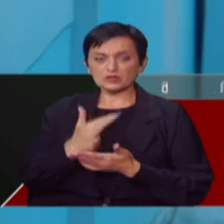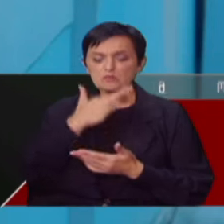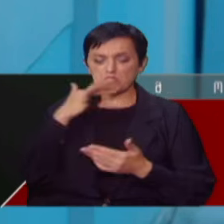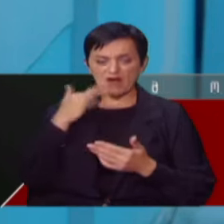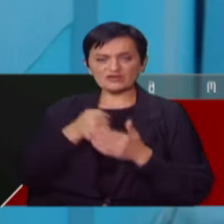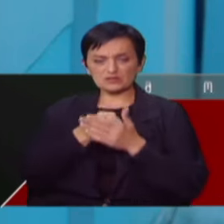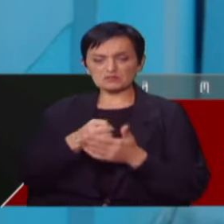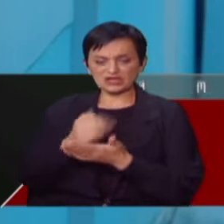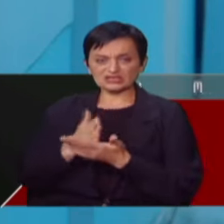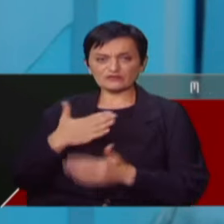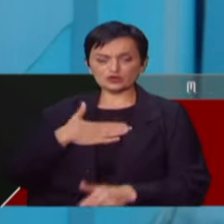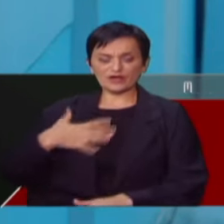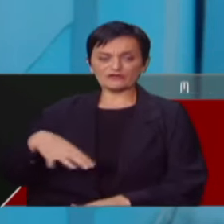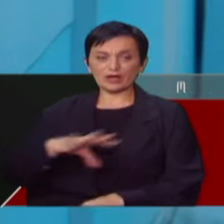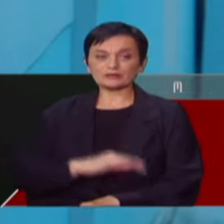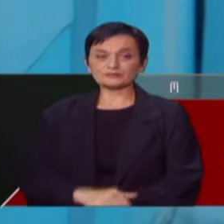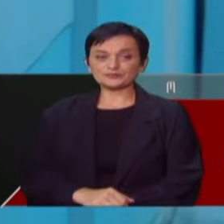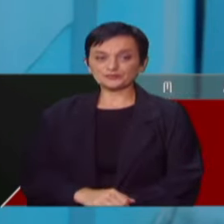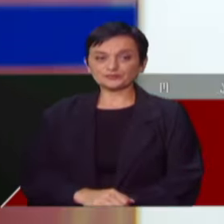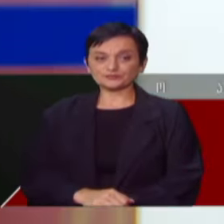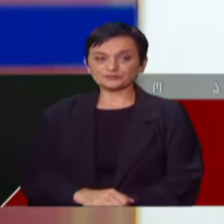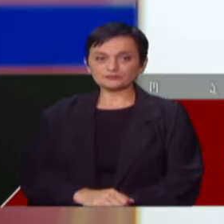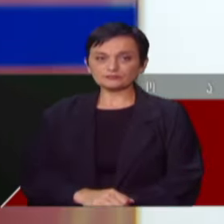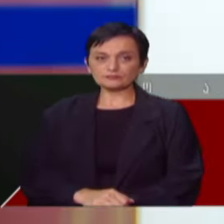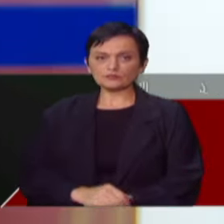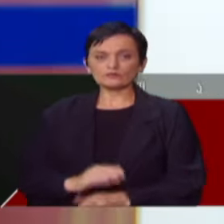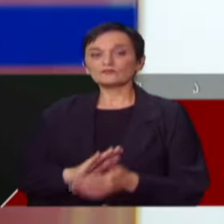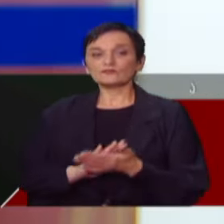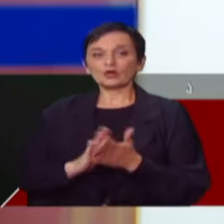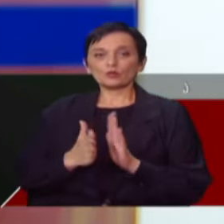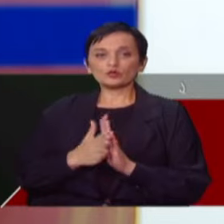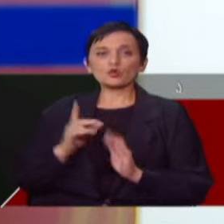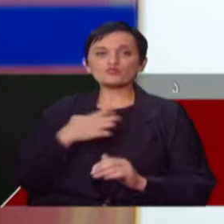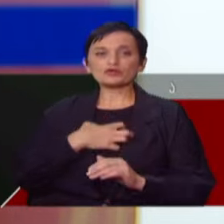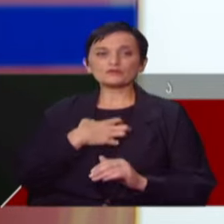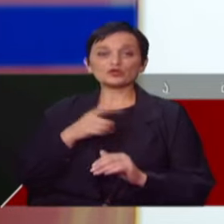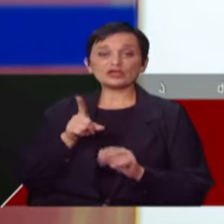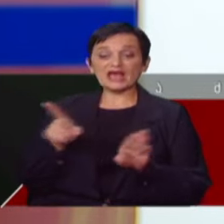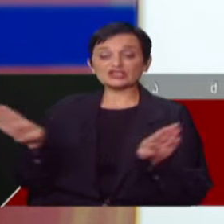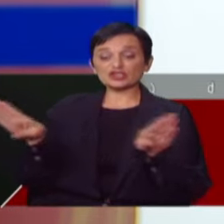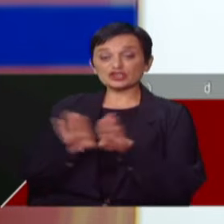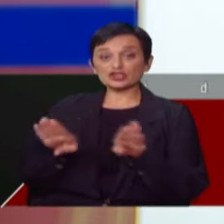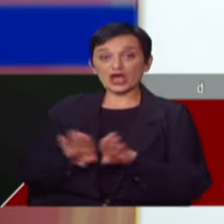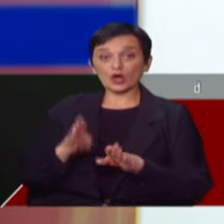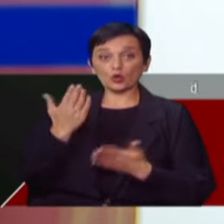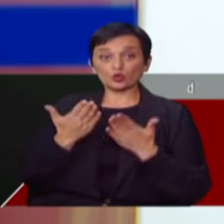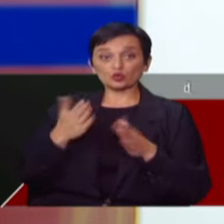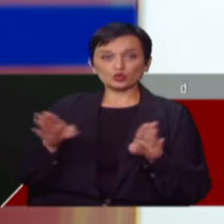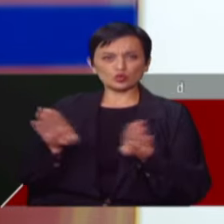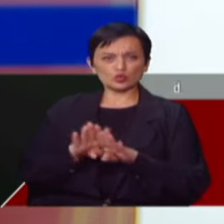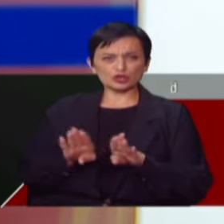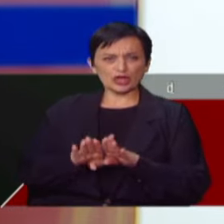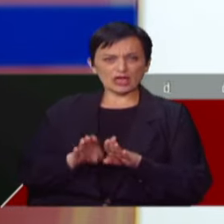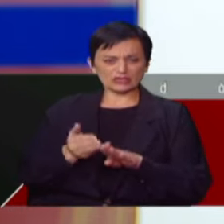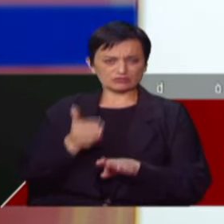ბევრი მიღწევა აქვს ჩვენს ქვეყანას. დევანდო მდგომარეობას ყველაზე მნიშვნელოვანია რას შეადარებ. თუ შეადარებ არც როგორც ყოველი წლის